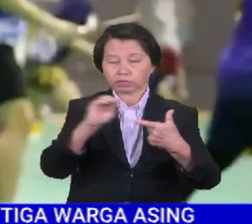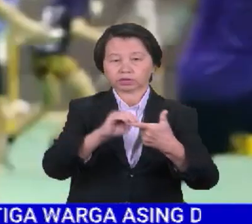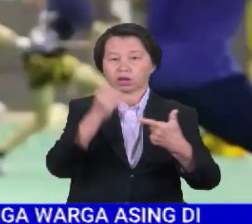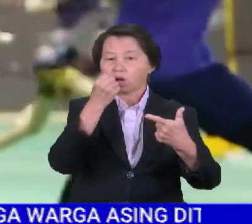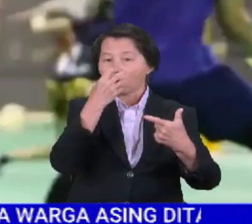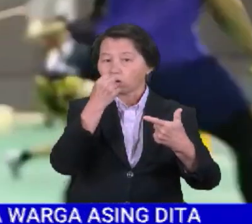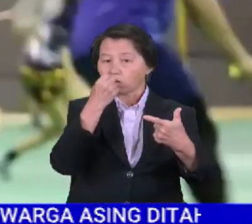Kong